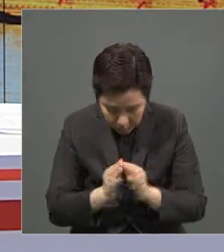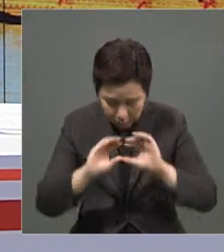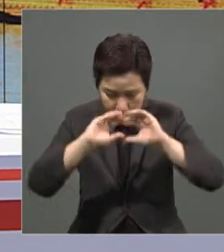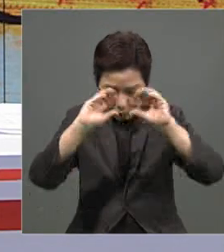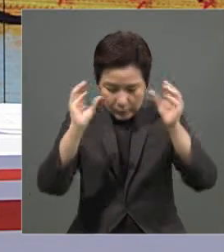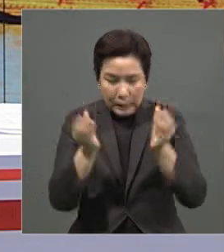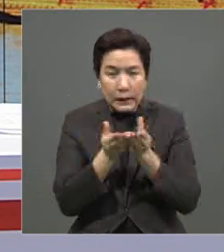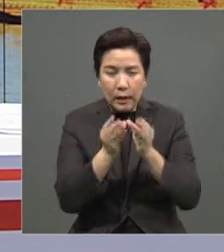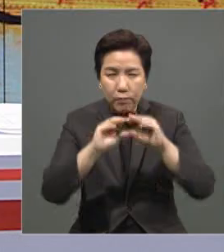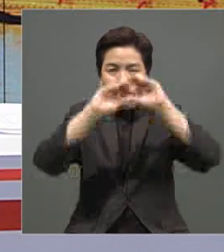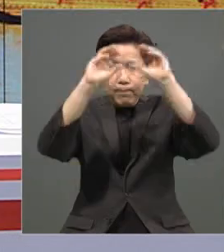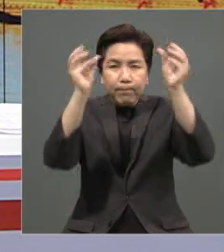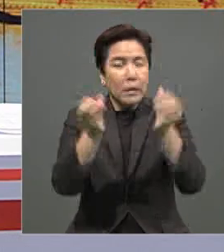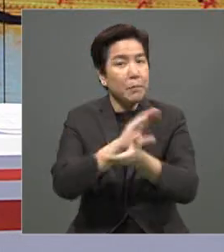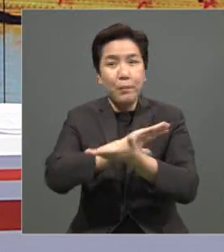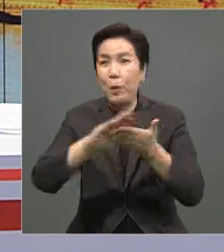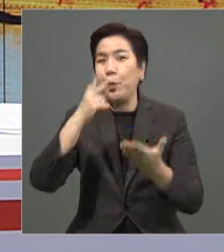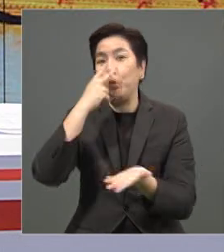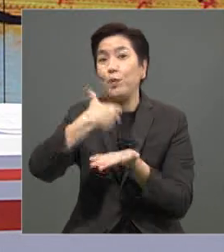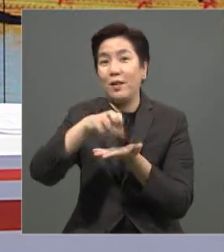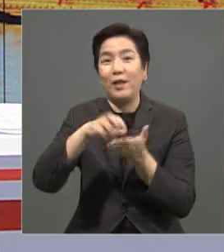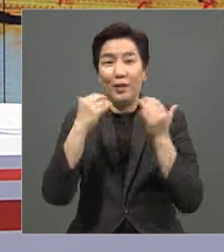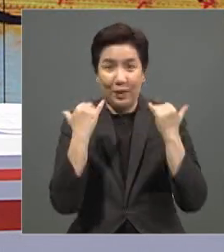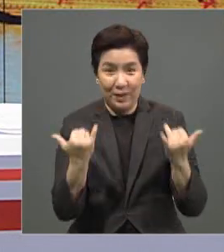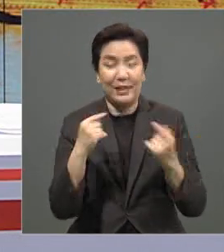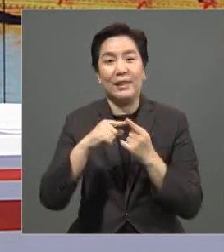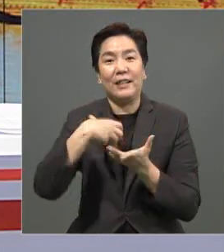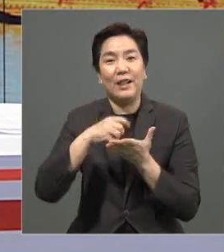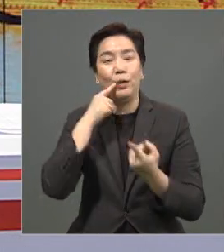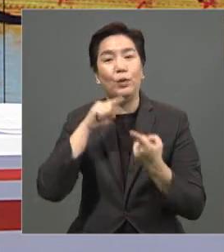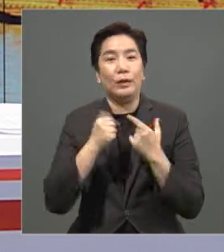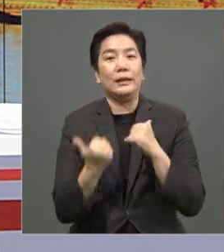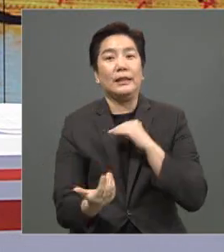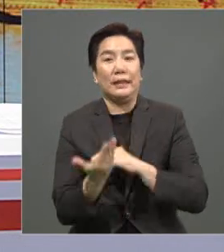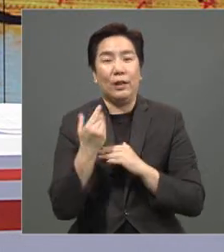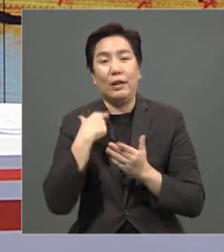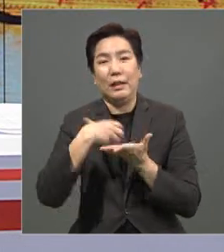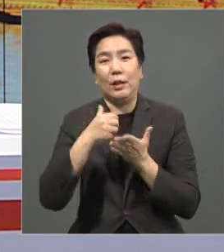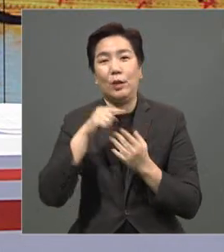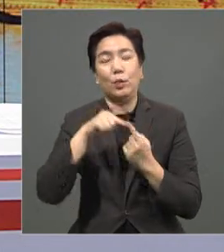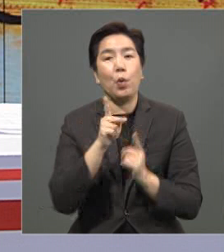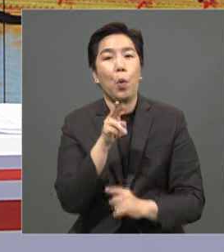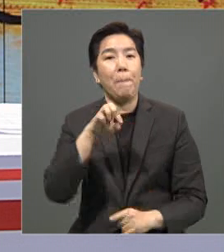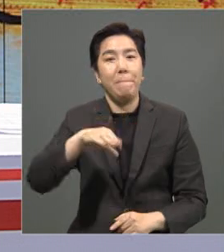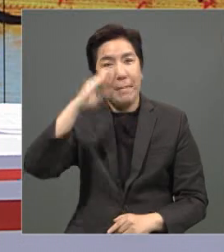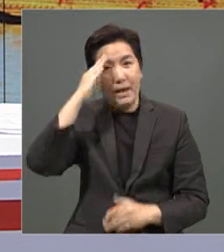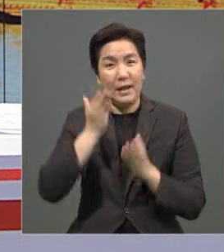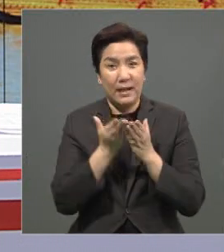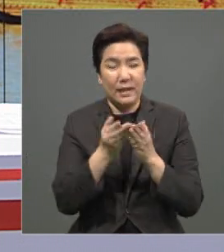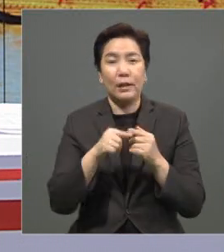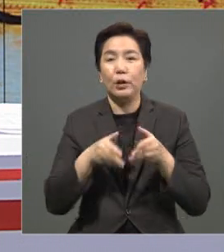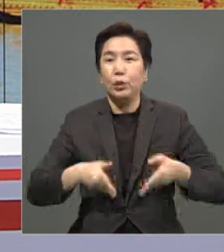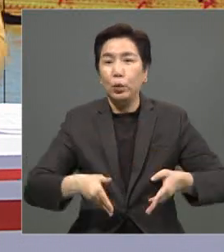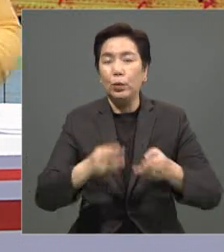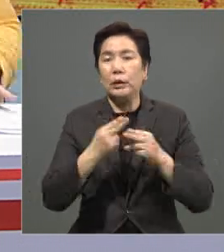ม่ย่านางเรือเรียบร้อยไปติดตามบรรยากาศพร้อมกันนะครับกับคุณจินตนาทิพยรัตน์กุลนะครับรายงานจากกรมอู่ทหารเรือถนนอรุณ